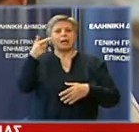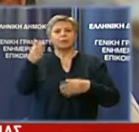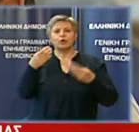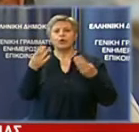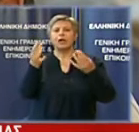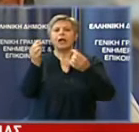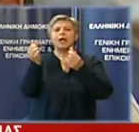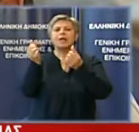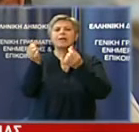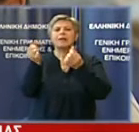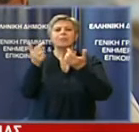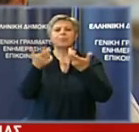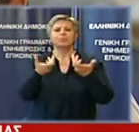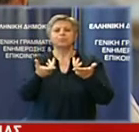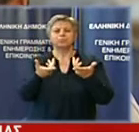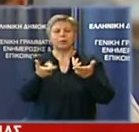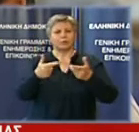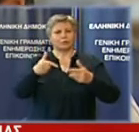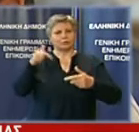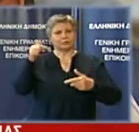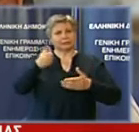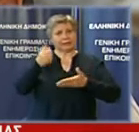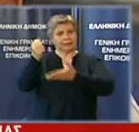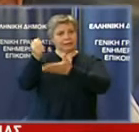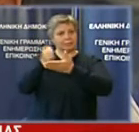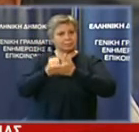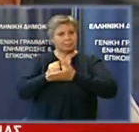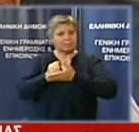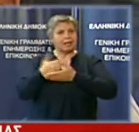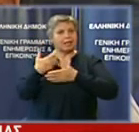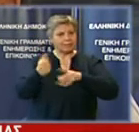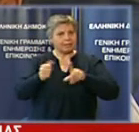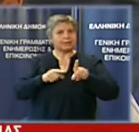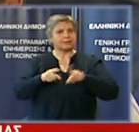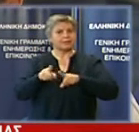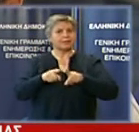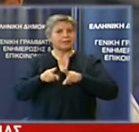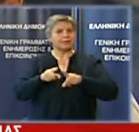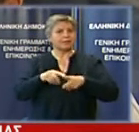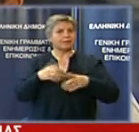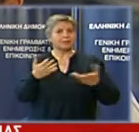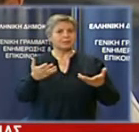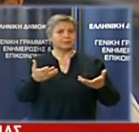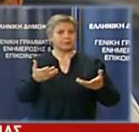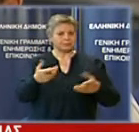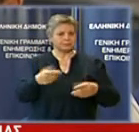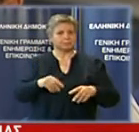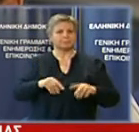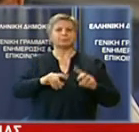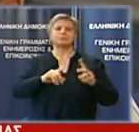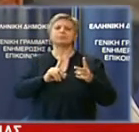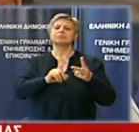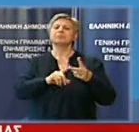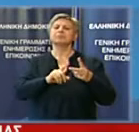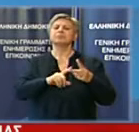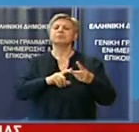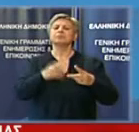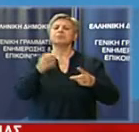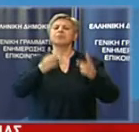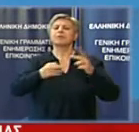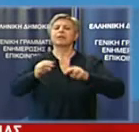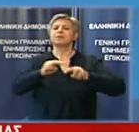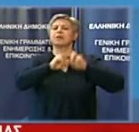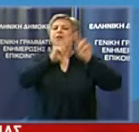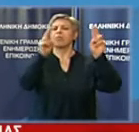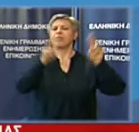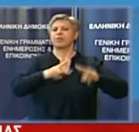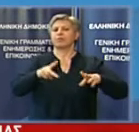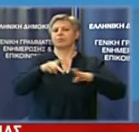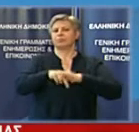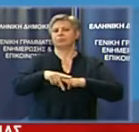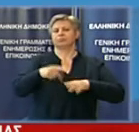Η πρόταση η οποία δημοσιεύεται σήμερα στη Wall Street Journal και είναι πρόταση του Διεθνούς Νομισματικού Ταμείου, σας βρίσκει